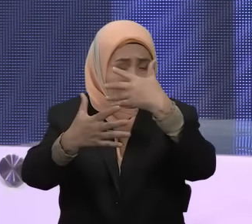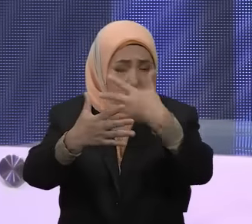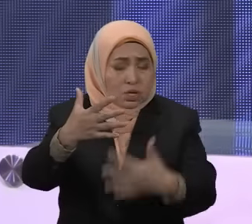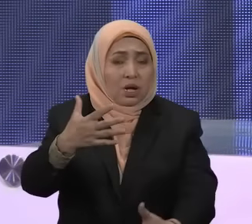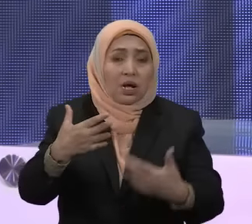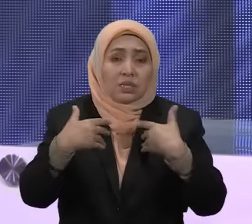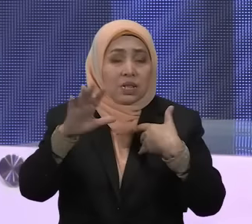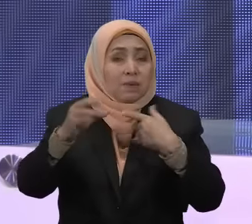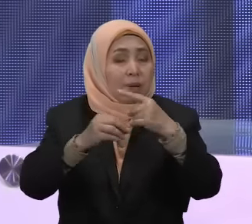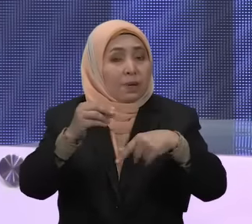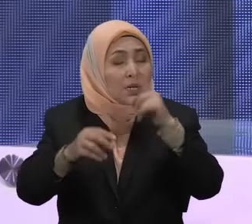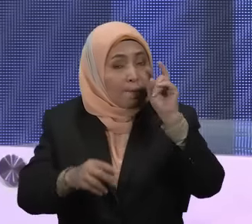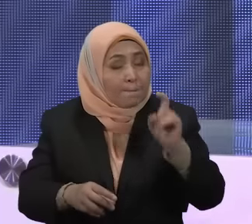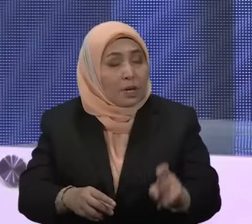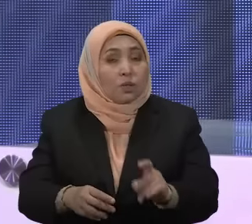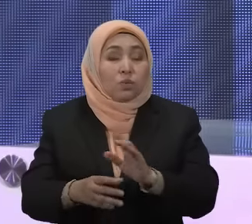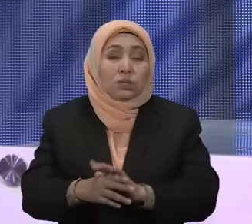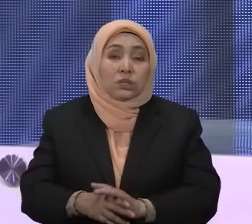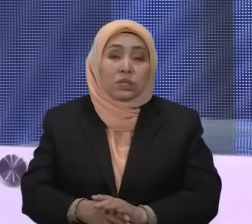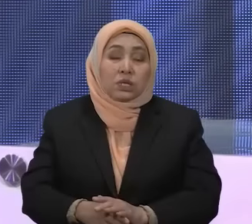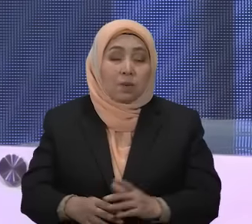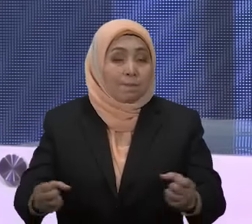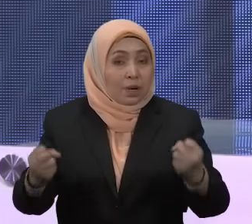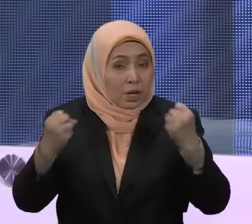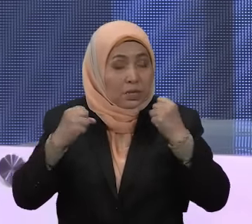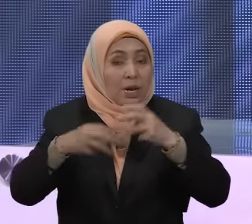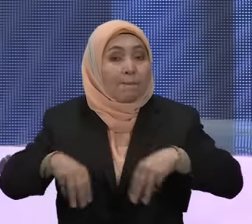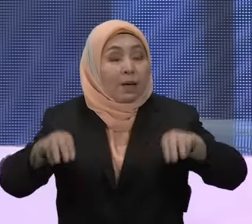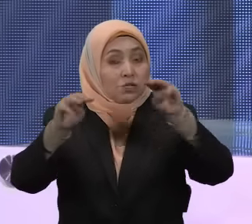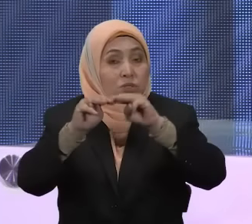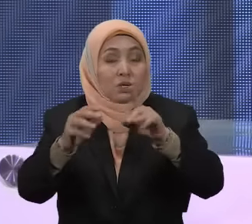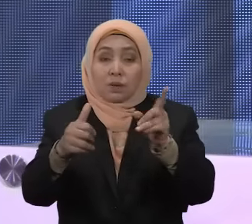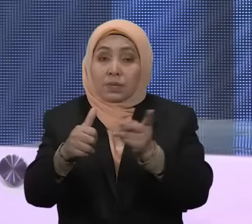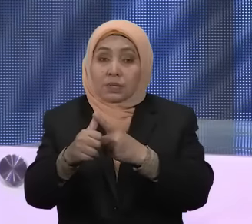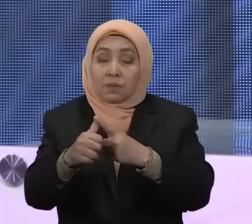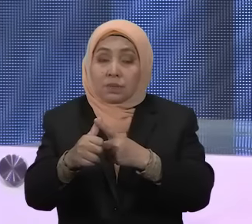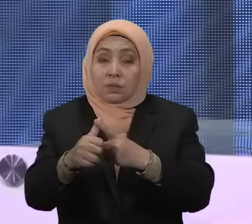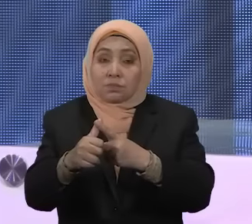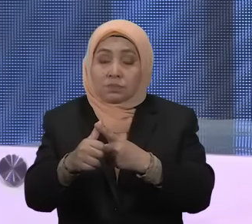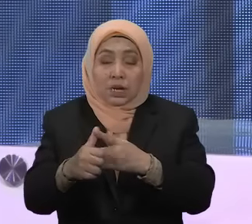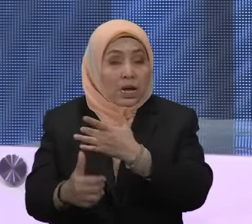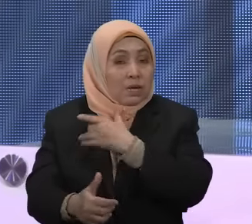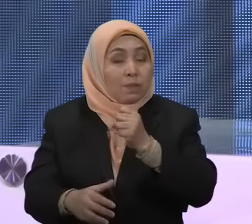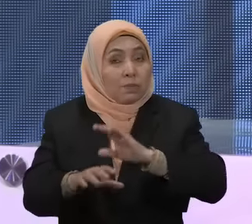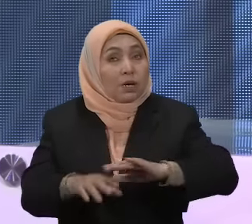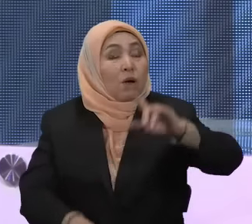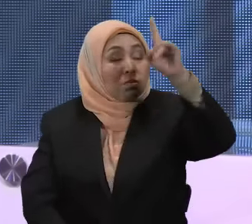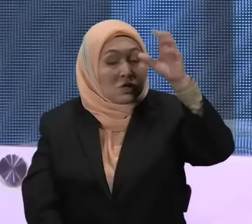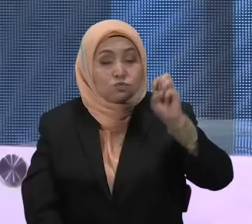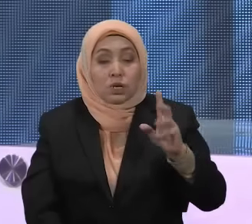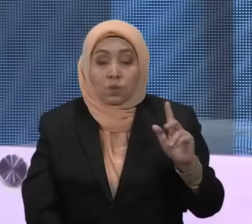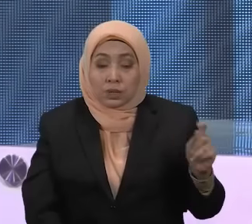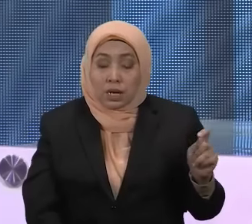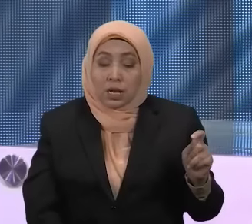adalah 5 perkara yang perlu diperkasakan dalam masjid Ustaz ya. Yang pertama adalah iman kepada Allah Subhanahu Wa